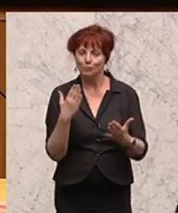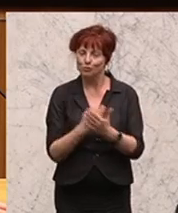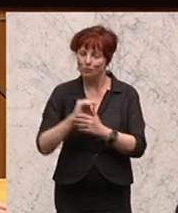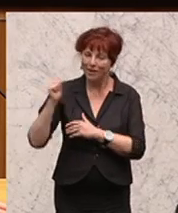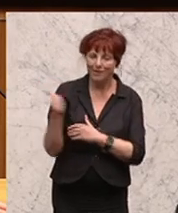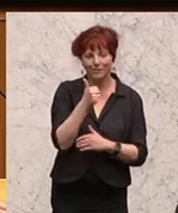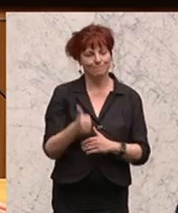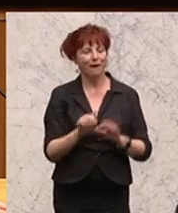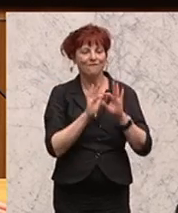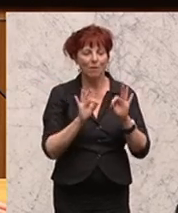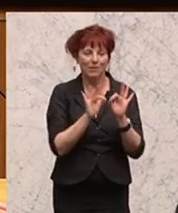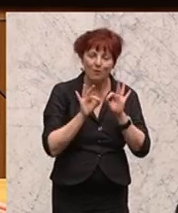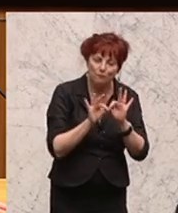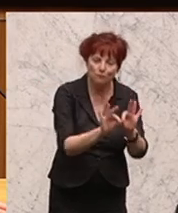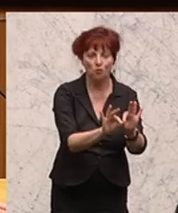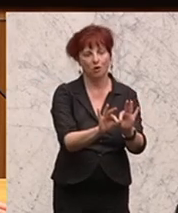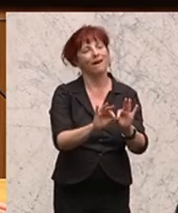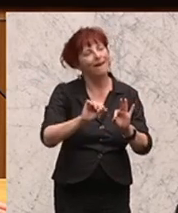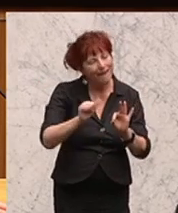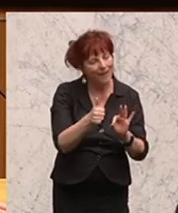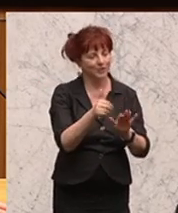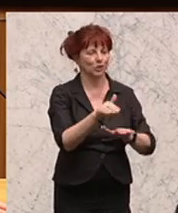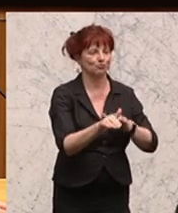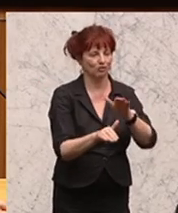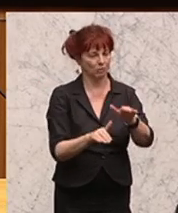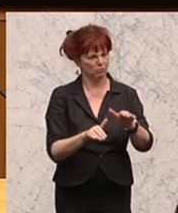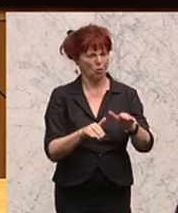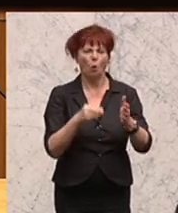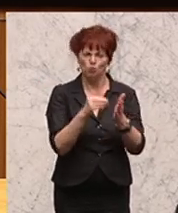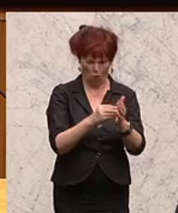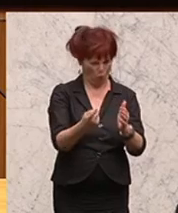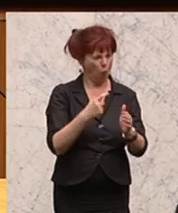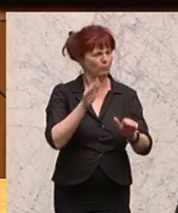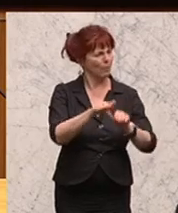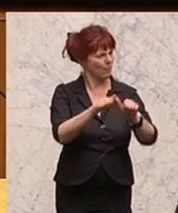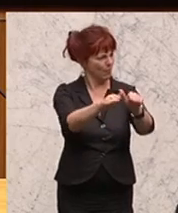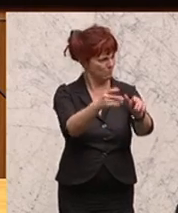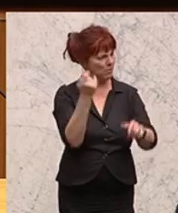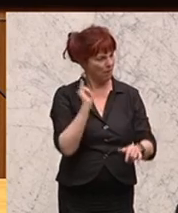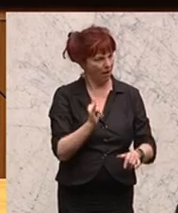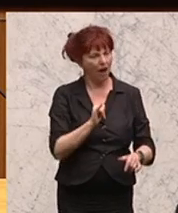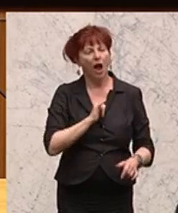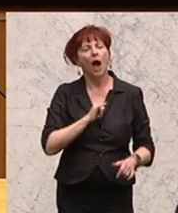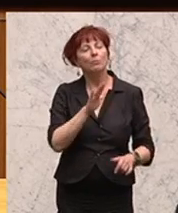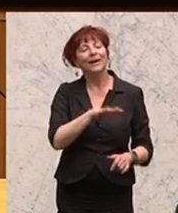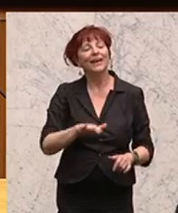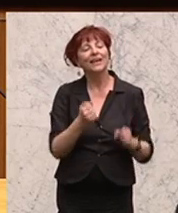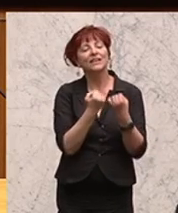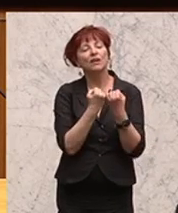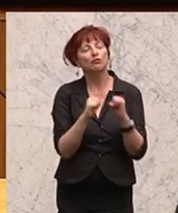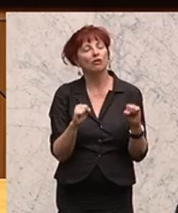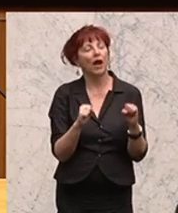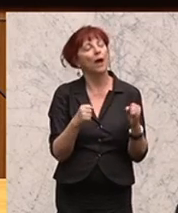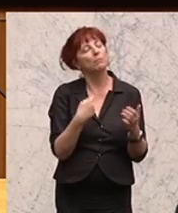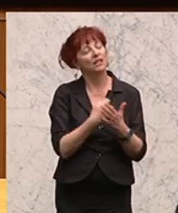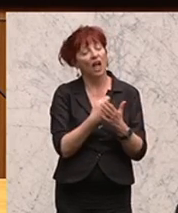der Familien. Natürlich ein erster. Wir müssen ja weitere Schritte setzen, ist gar keine Frage. Aber wir verdoppeln hier den Kinderfreibetrag von